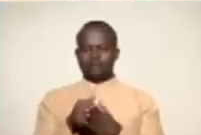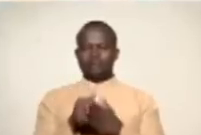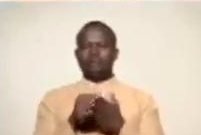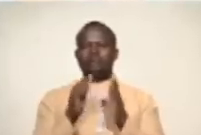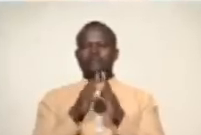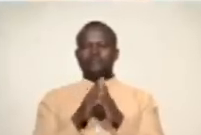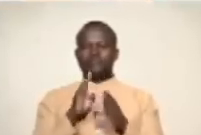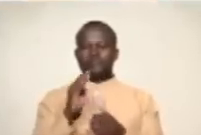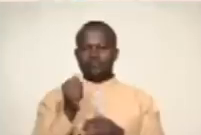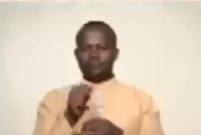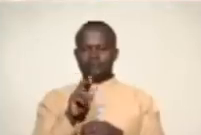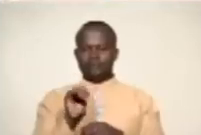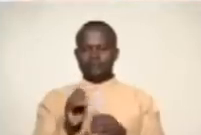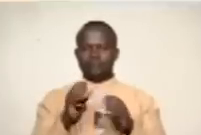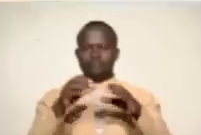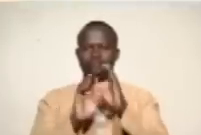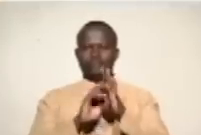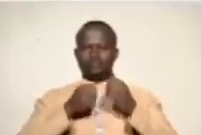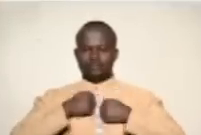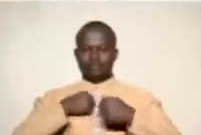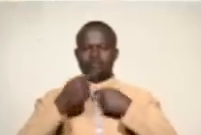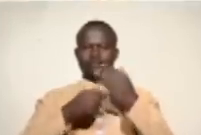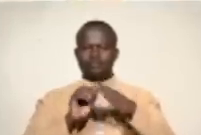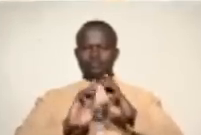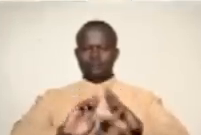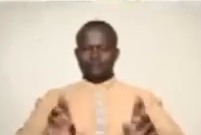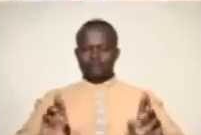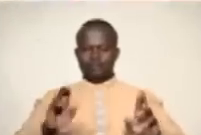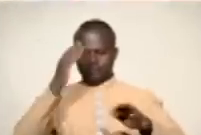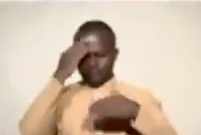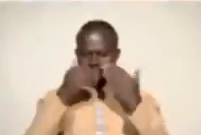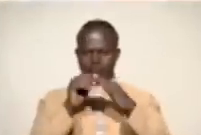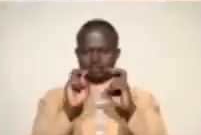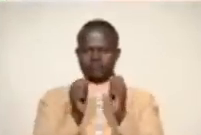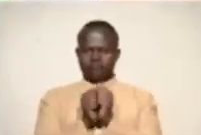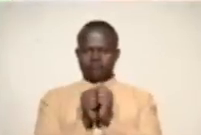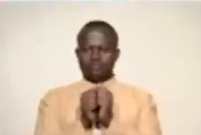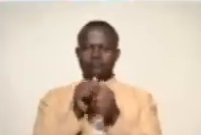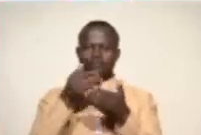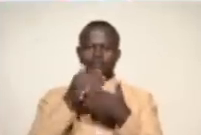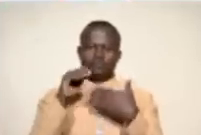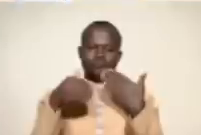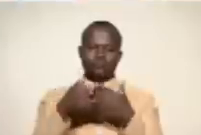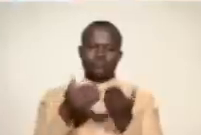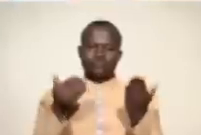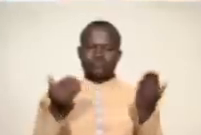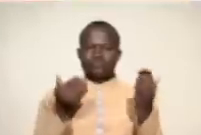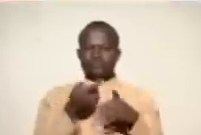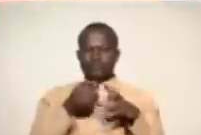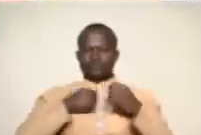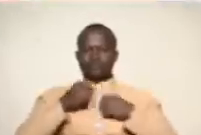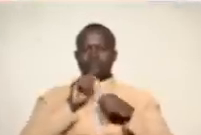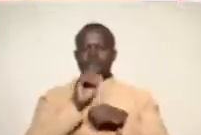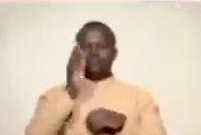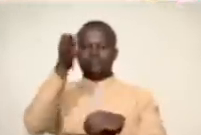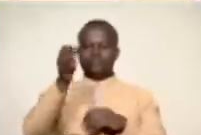mujyi wa Berlin. Amakipe y'u Rwanda rero akomeje kwitegura iyi mikino kuko kizo byo sari muri tego kuko bagomba guhaguruka mu Rwanda mu kimwe